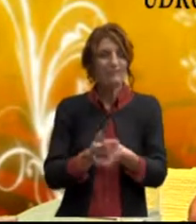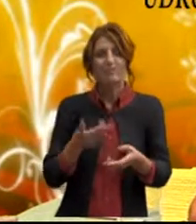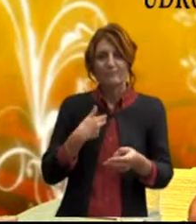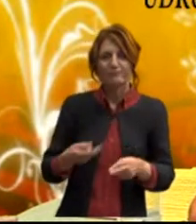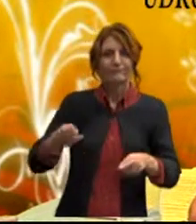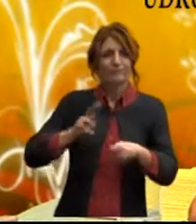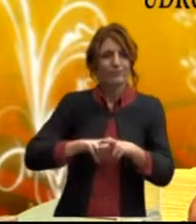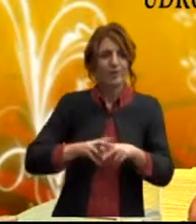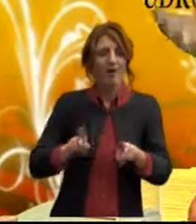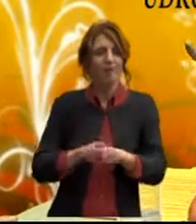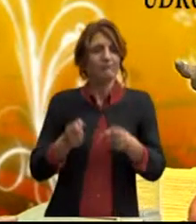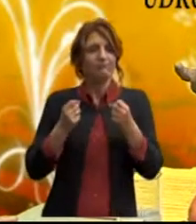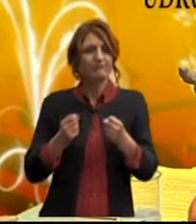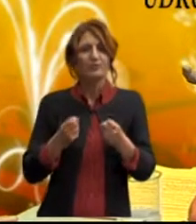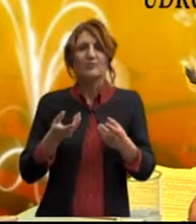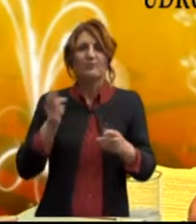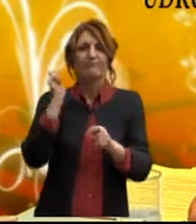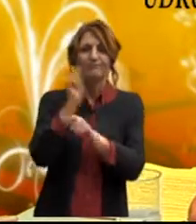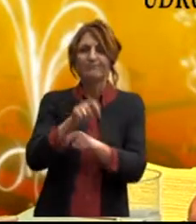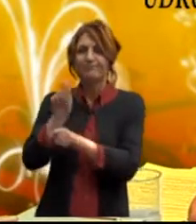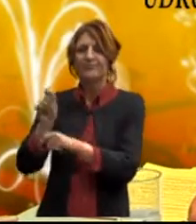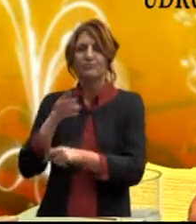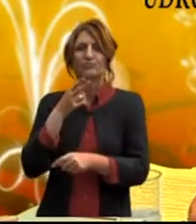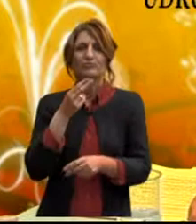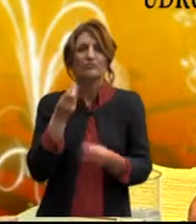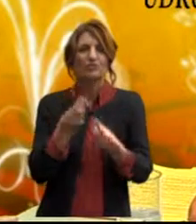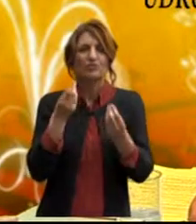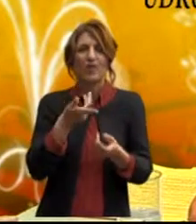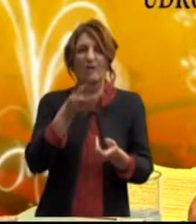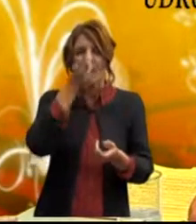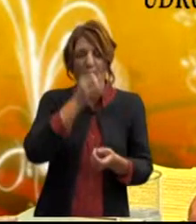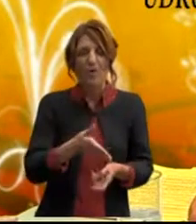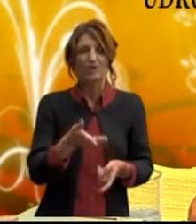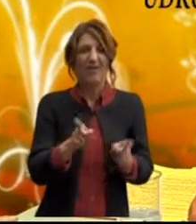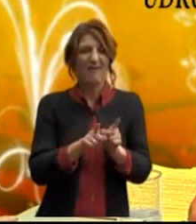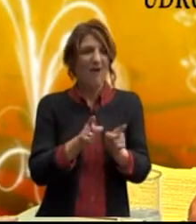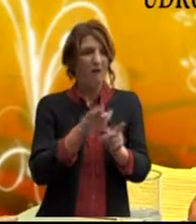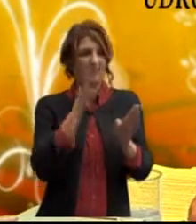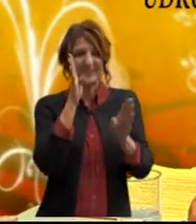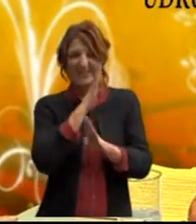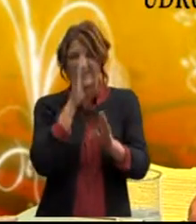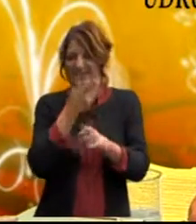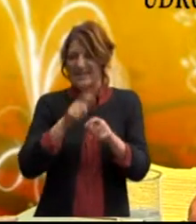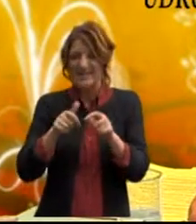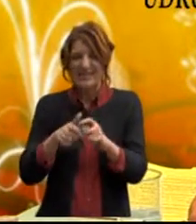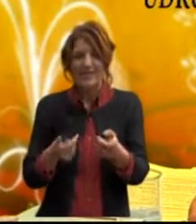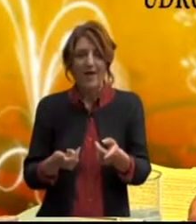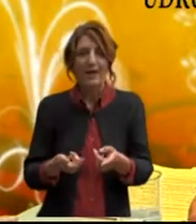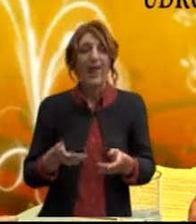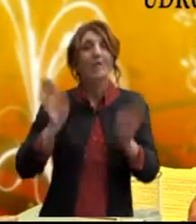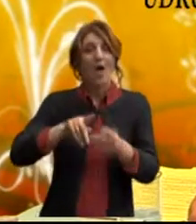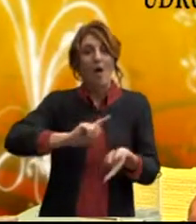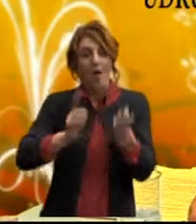nadvladati sve što je crno oko nas i širiti ili, ja bih rekla,